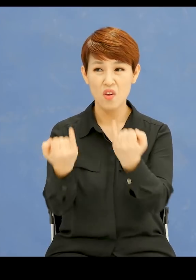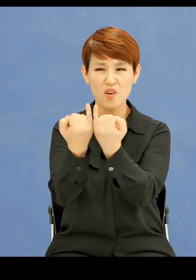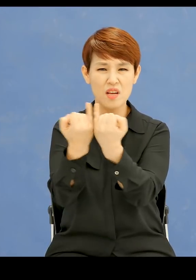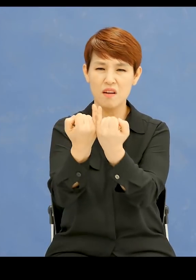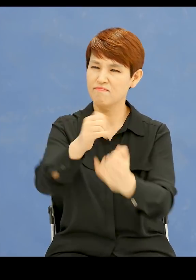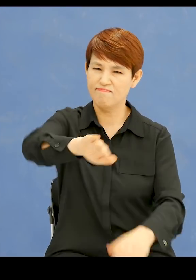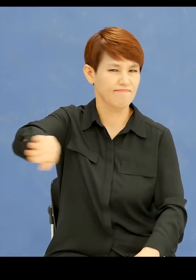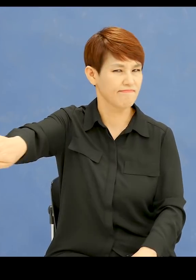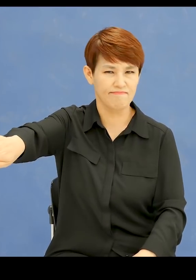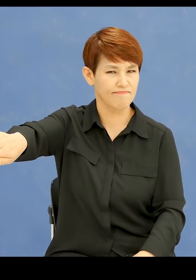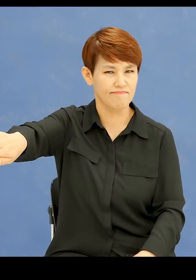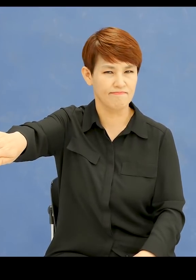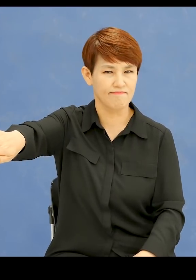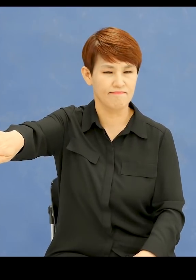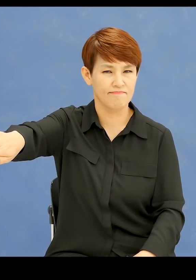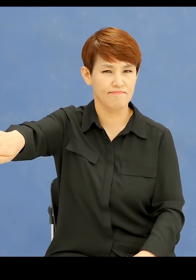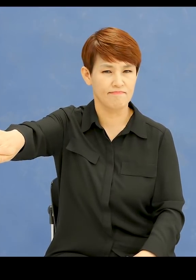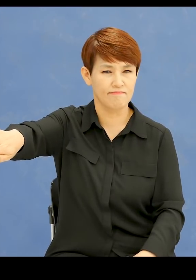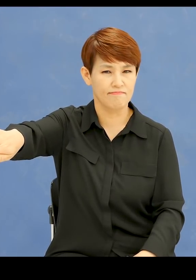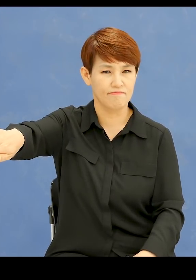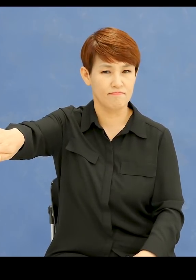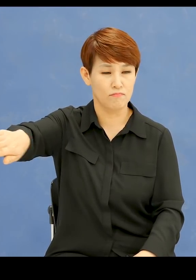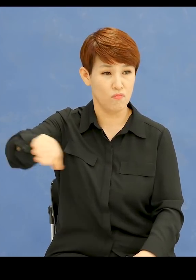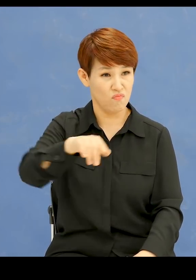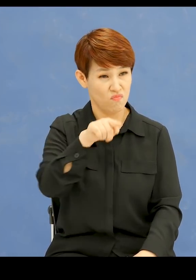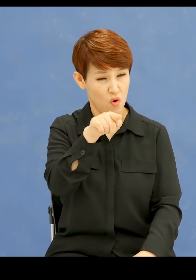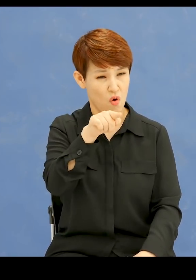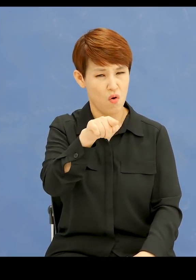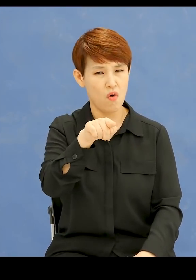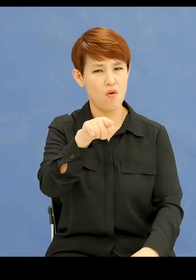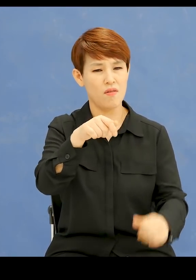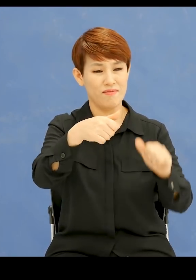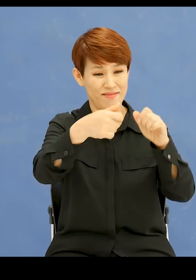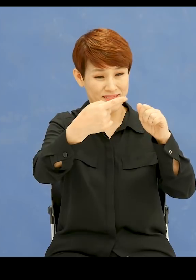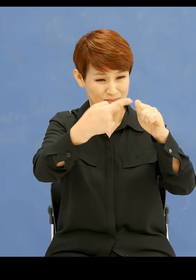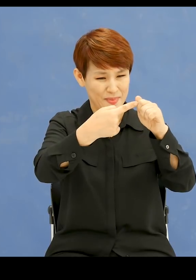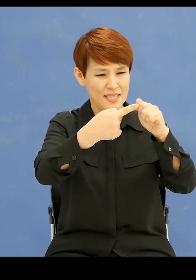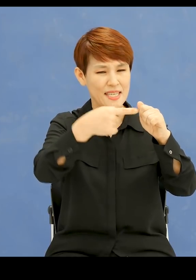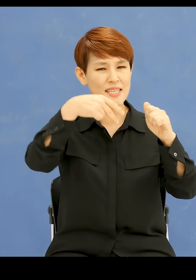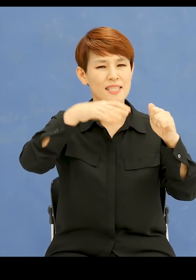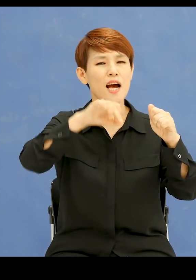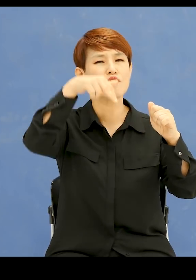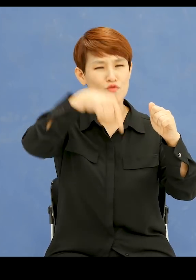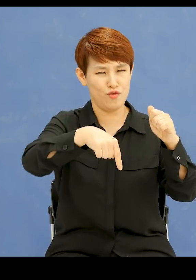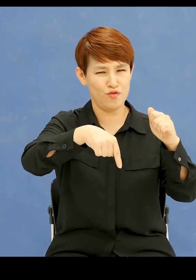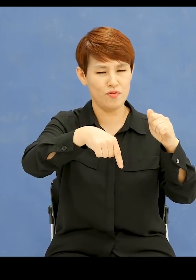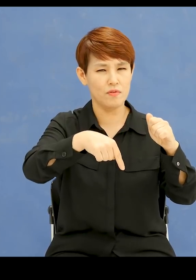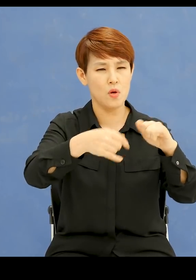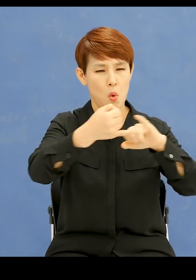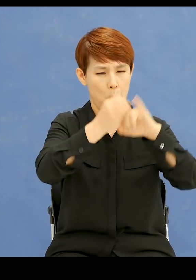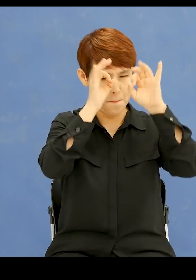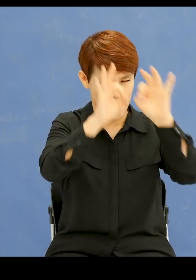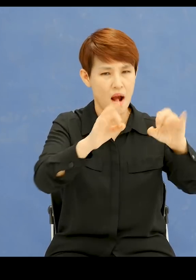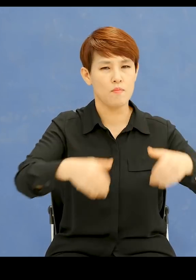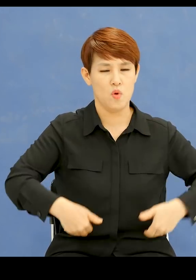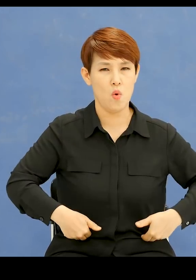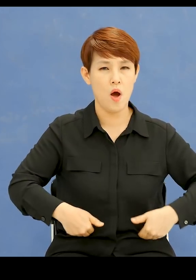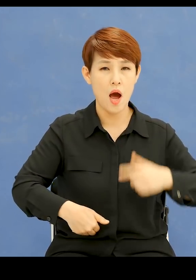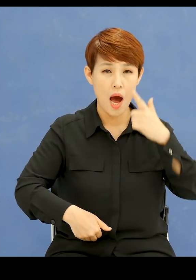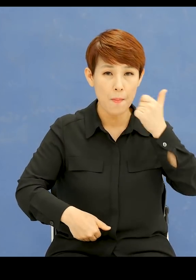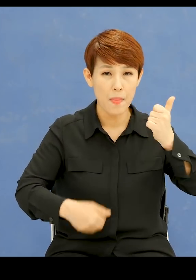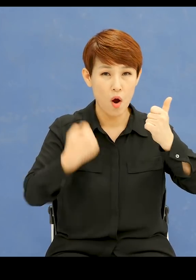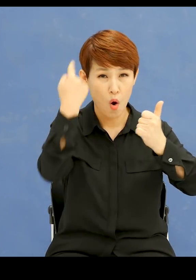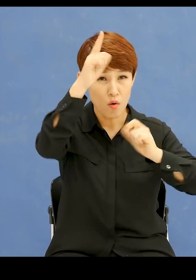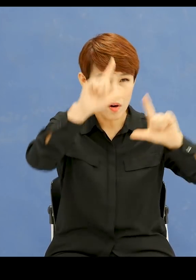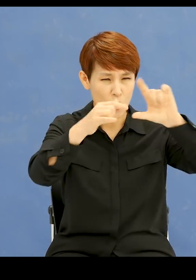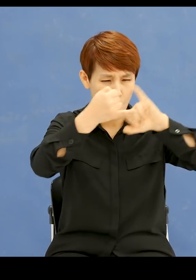여자들은 보지 마라. 여자들은 보지 말고 너는 상주고 남자니까 너는 봐야 된다. 아버지 마지막 모습을